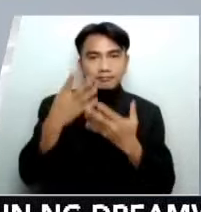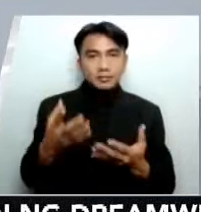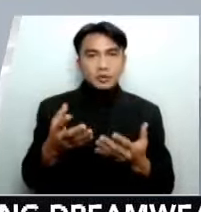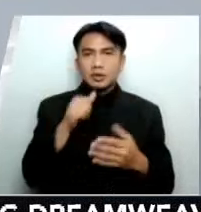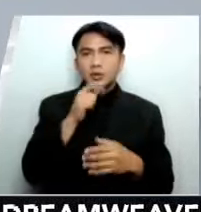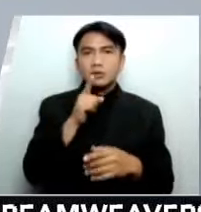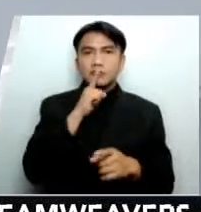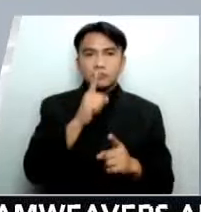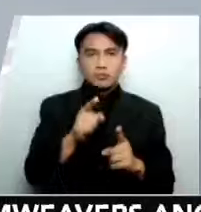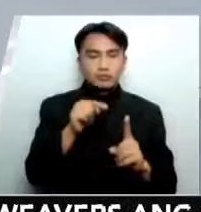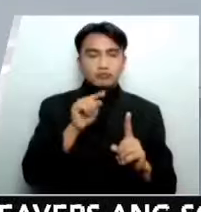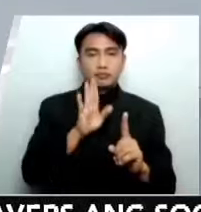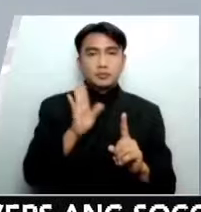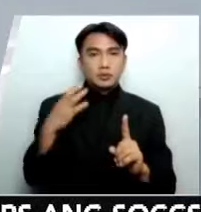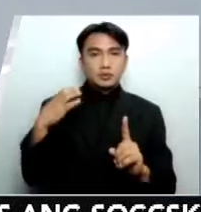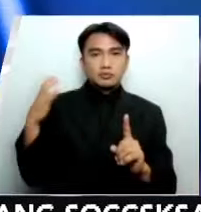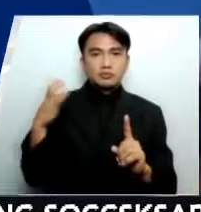nila ang babae.